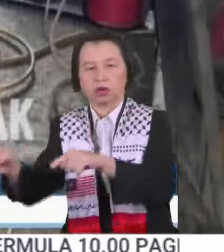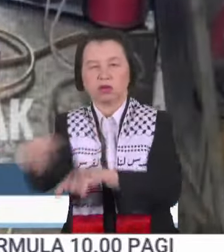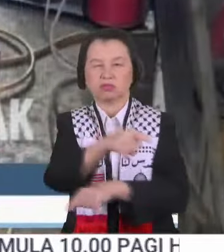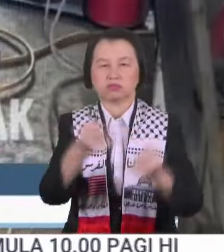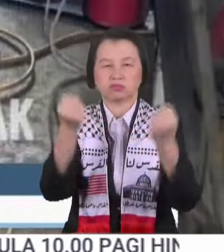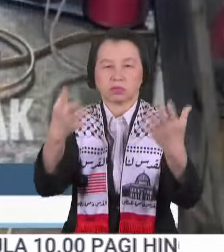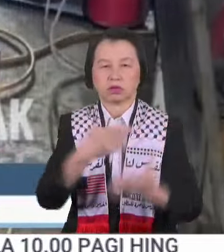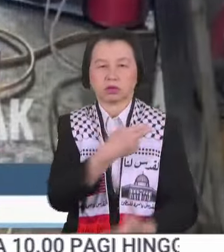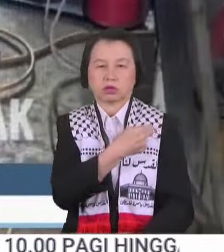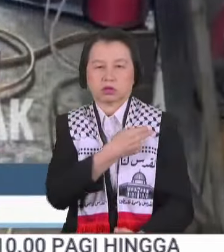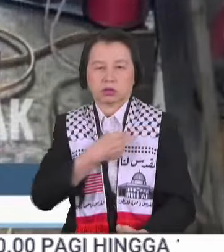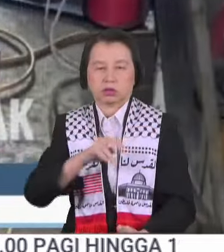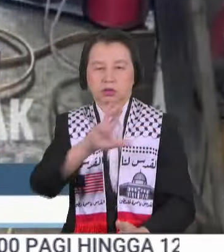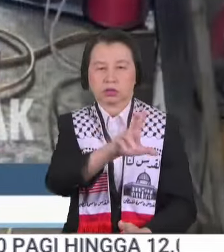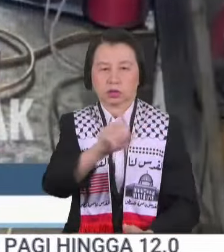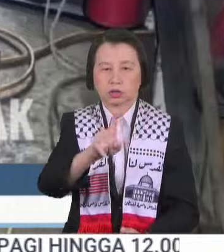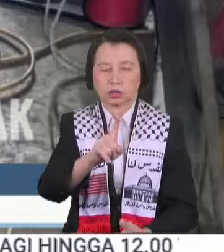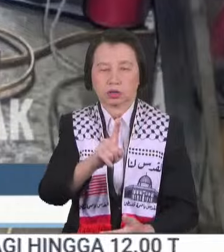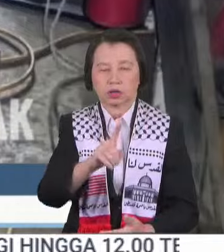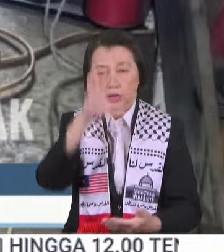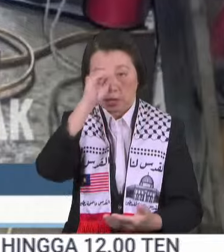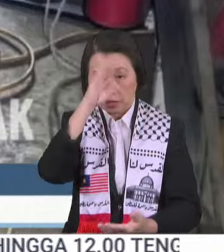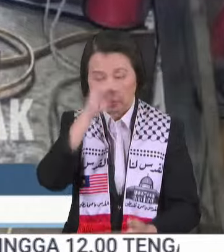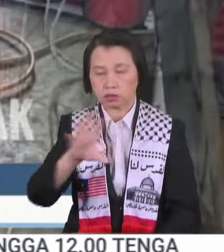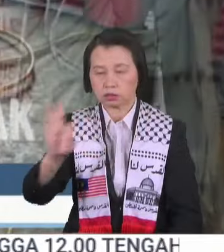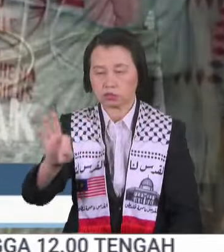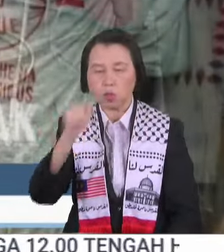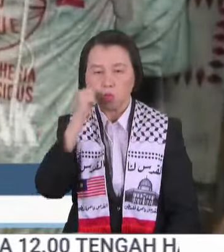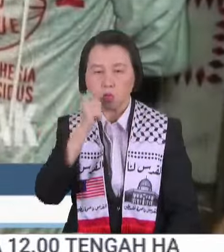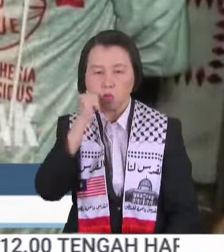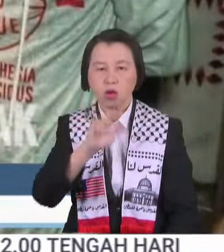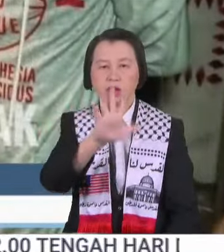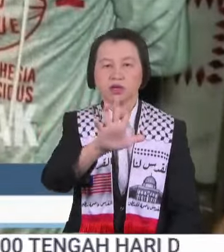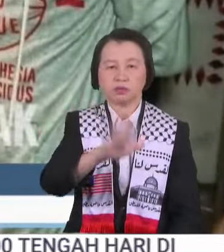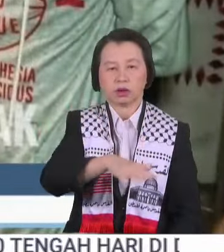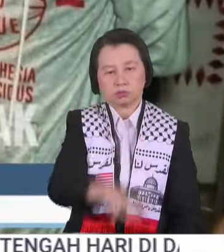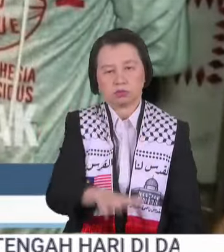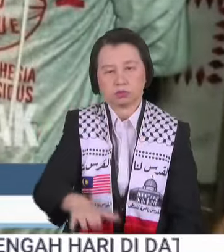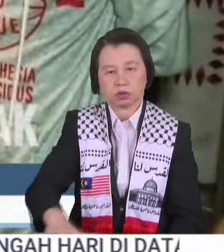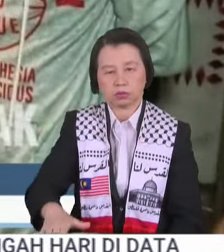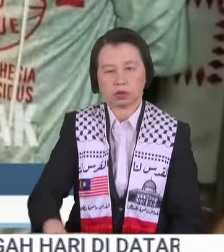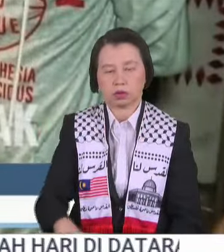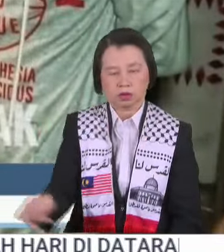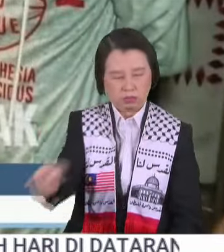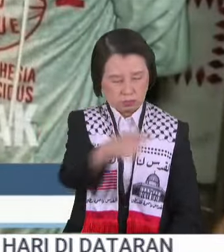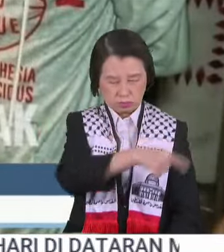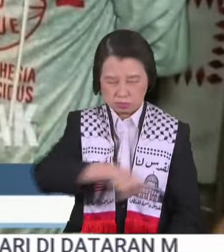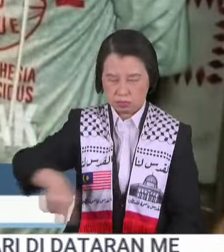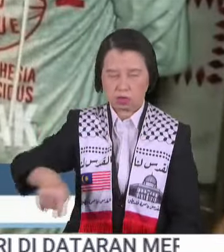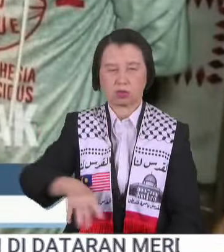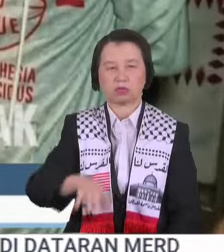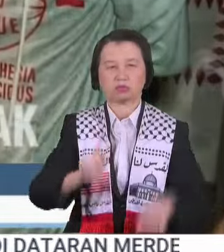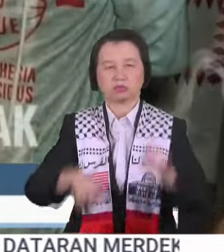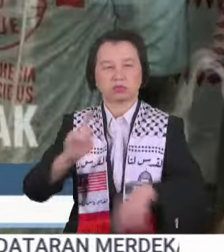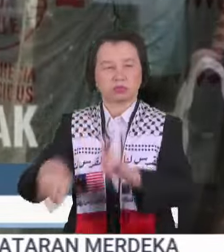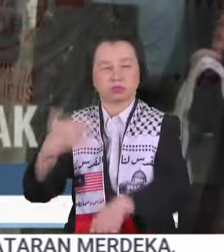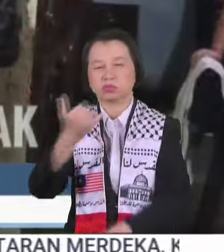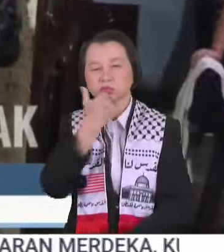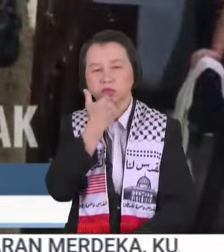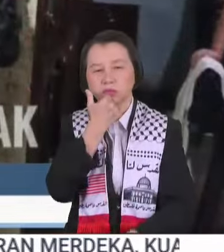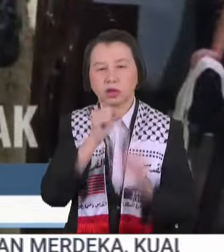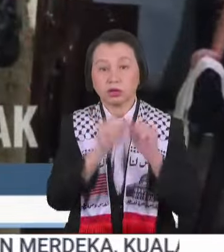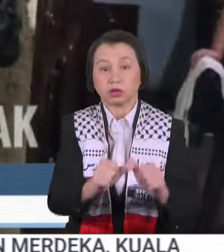Indonesia terdiri daripada 31 lelaki, 9 wanita dan 5 kanak-kanak. Mereka didapati melakukan pelbagai kesalahan